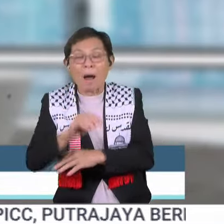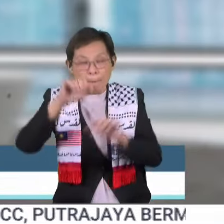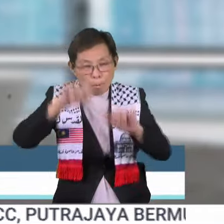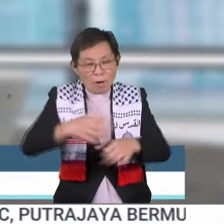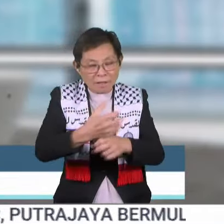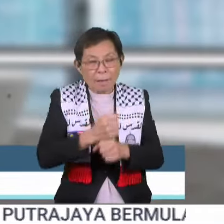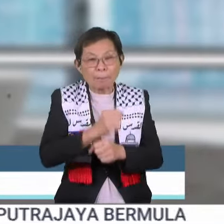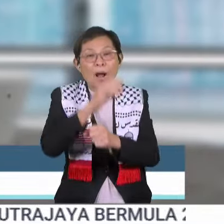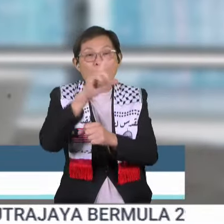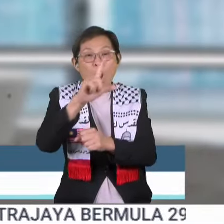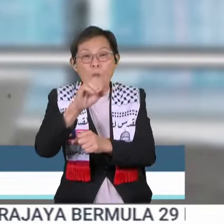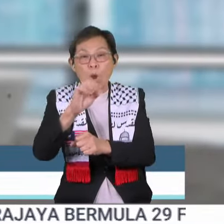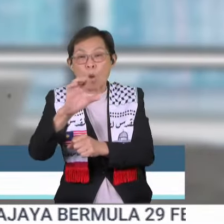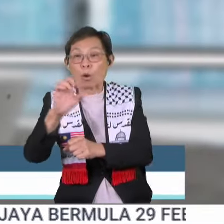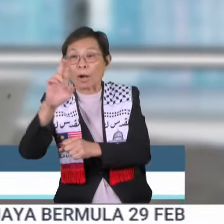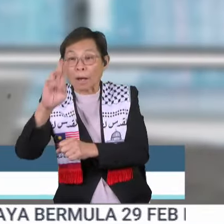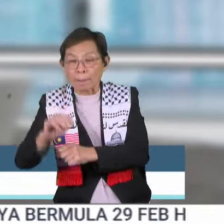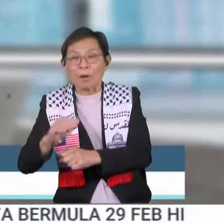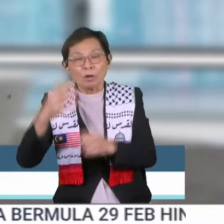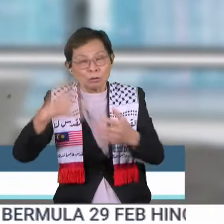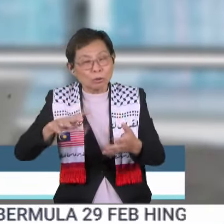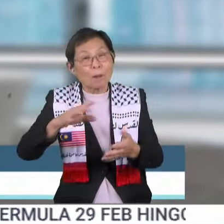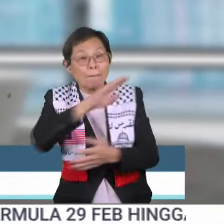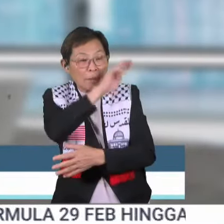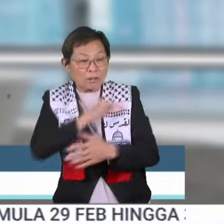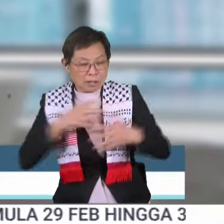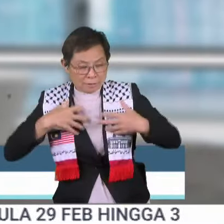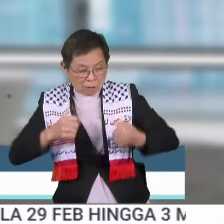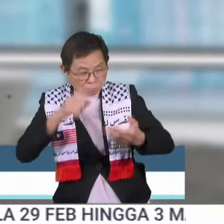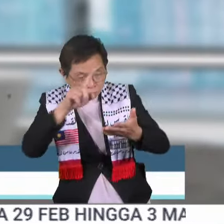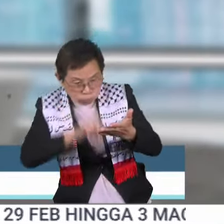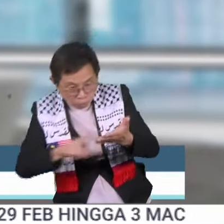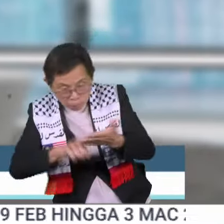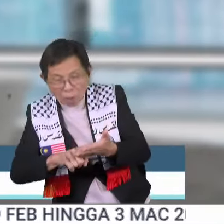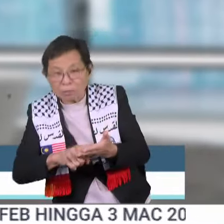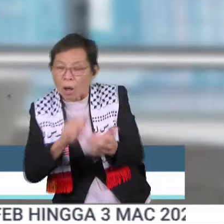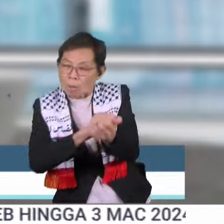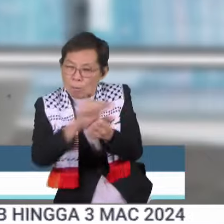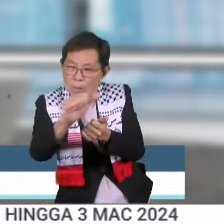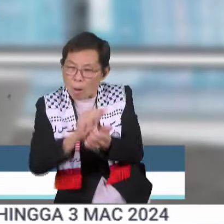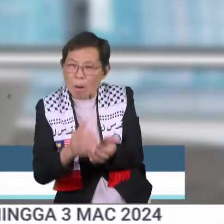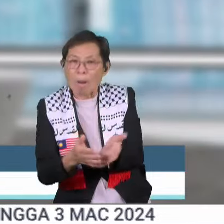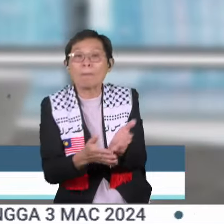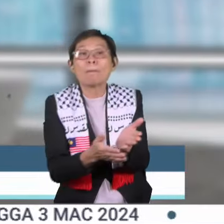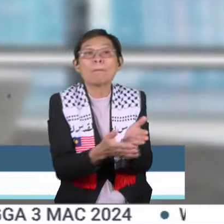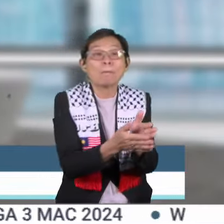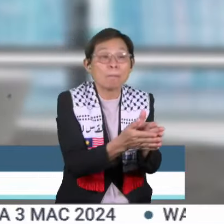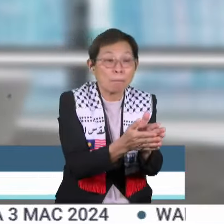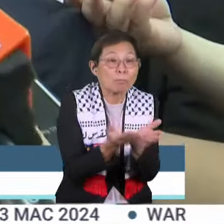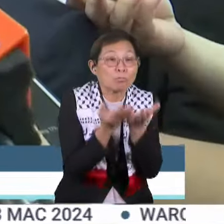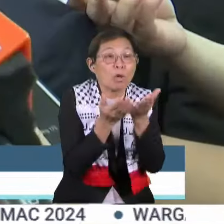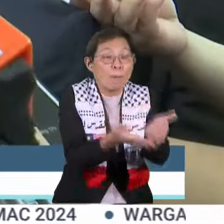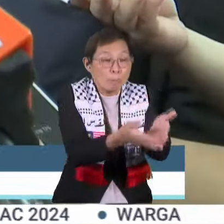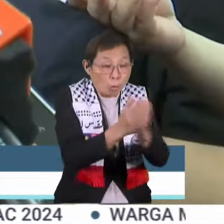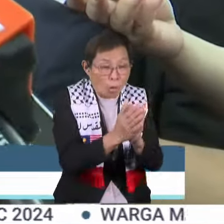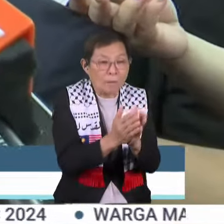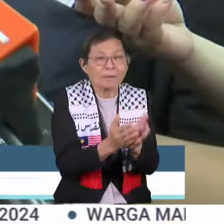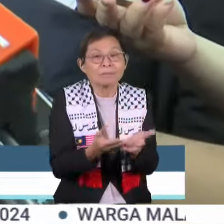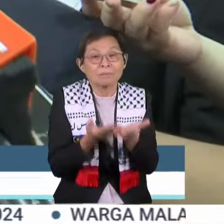Seri dr zulkifi Ahmad berkata pihaknya telah meneliti dan meluluskan tuntutan dikemuka pada kadar segera